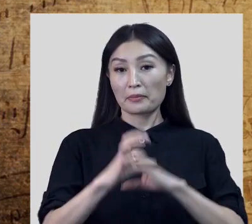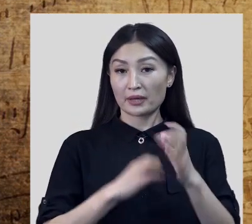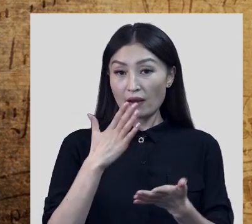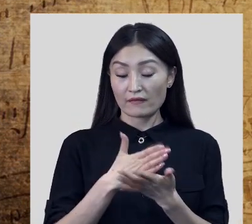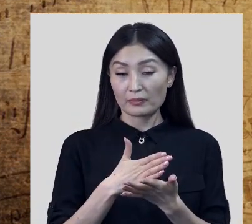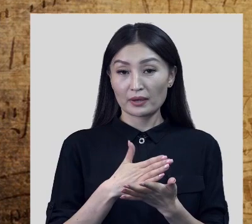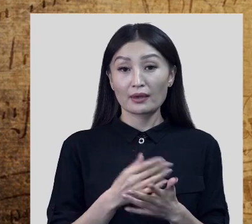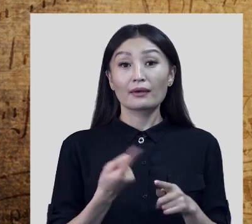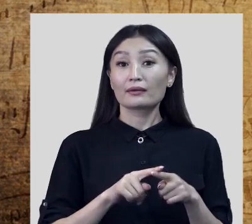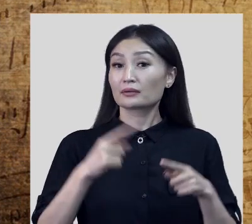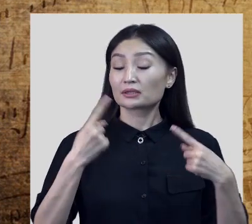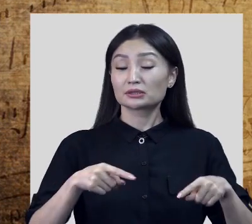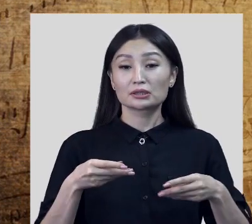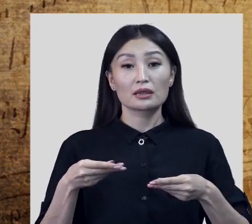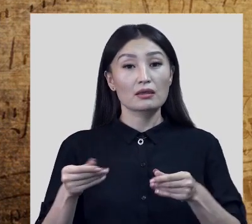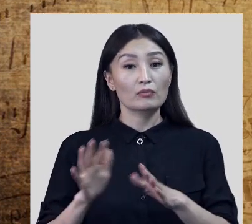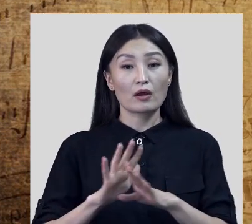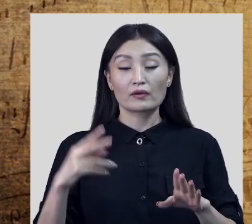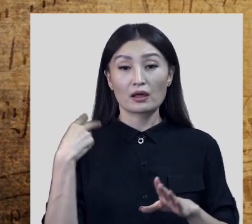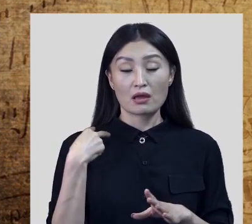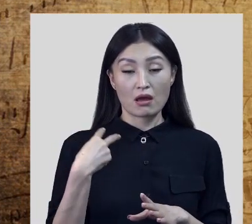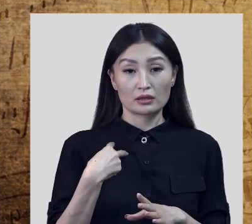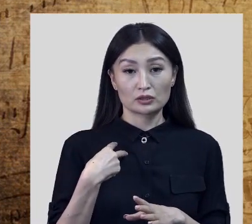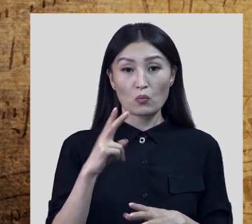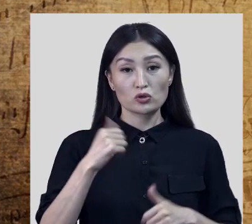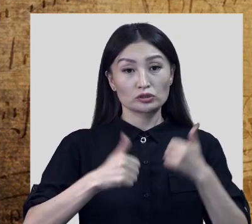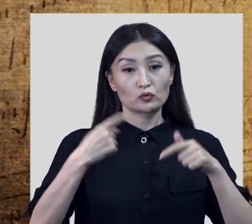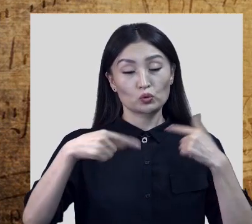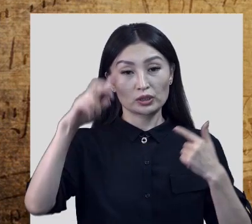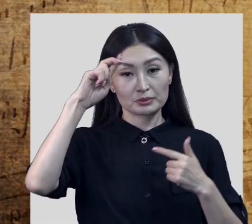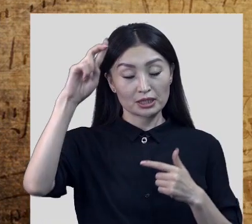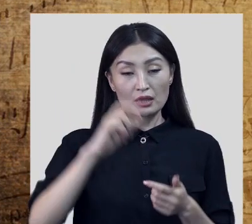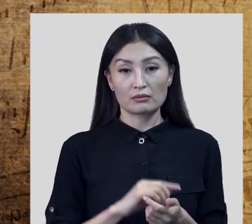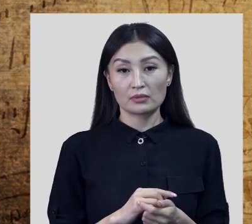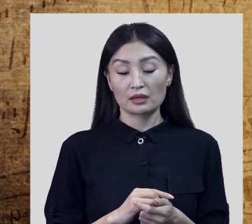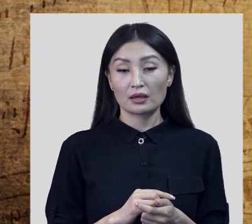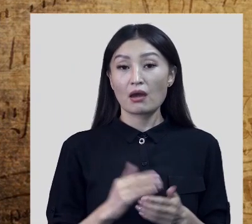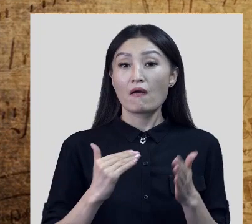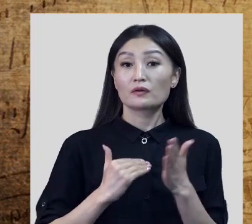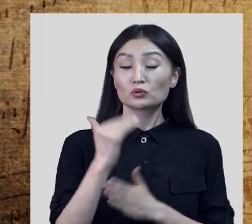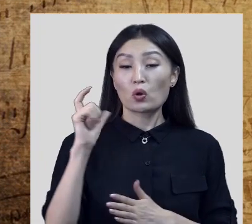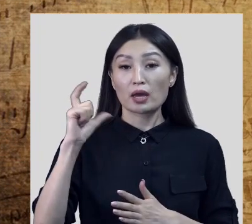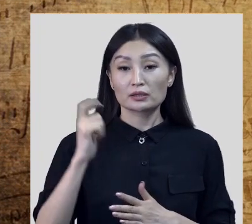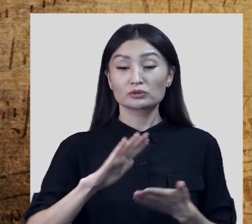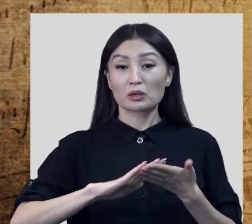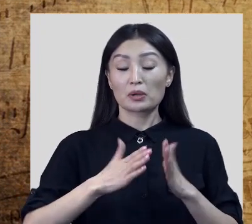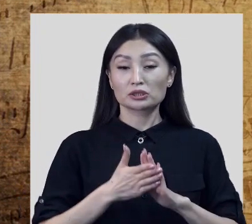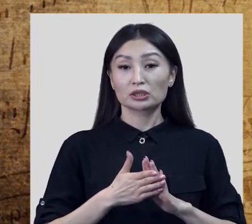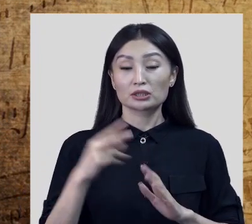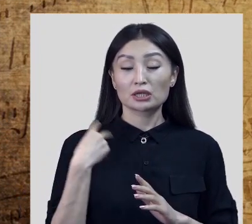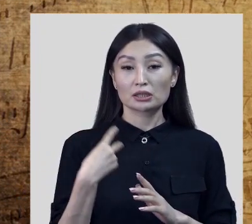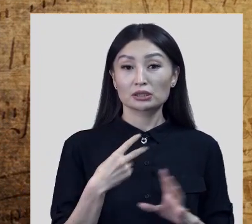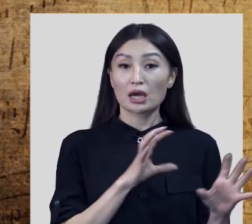но эти кризисы не ослабили позицию англии по сравнению с другими странами высокое каноническое положение англии